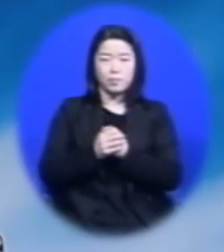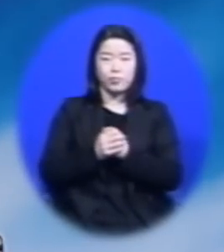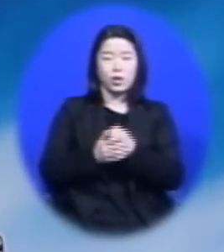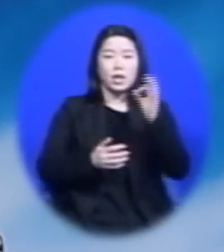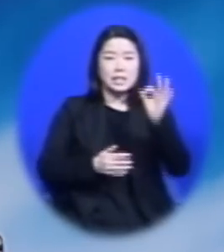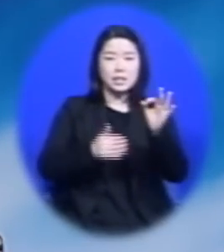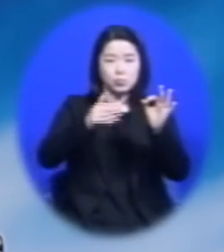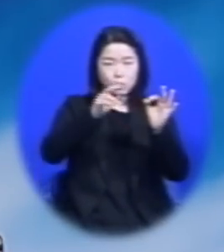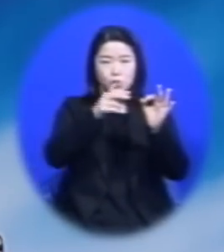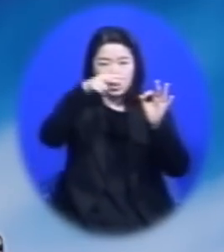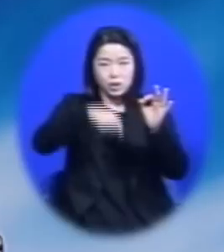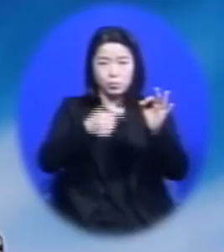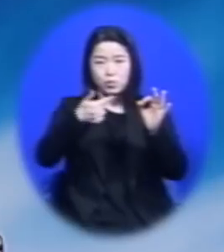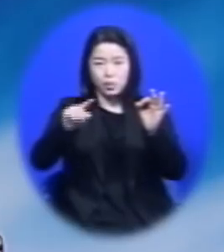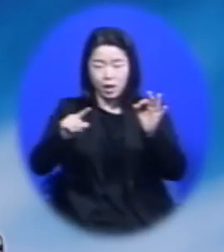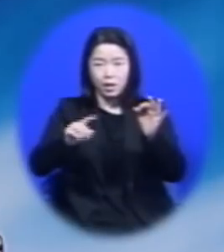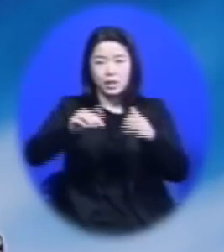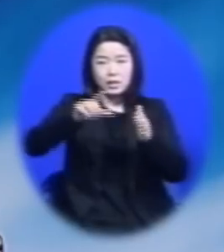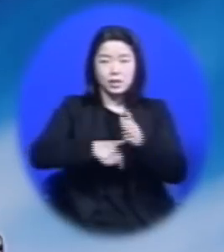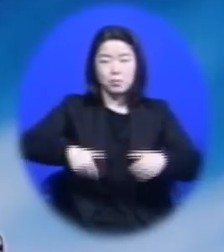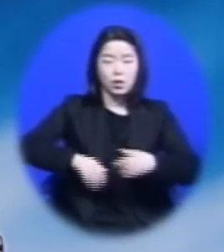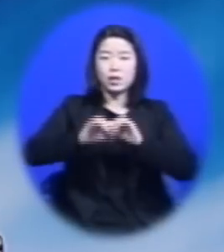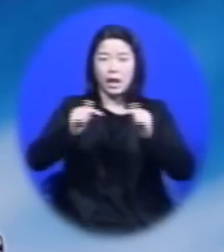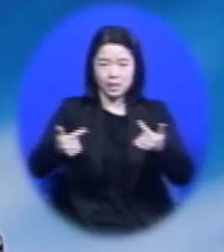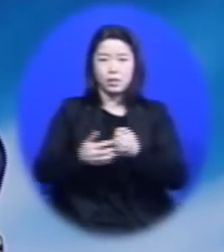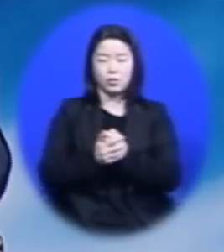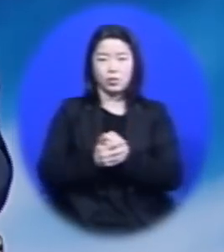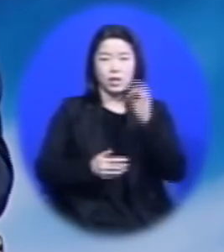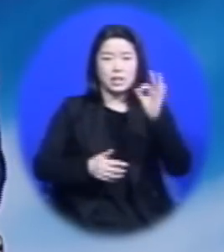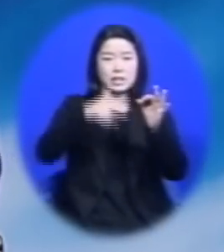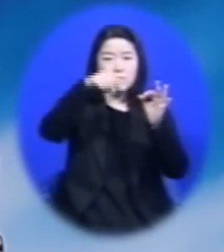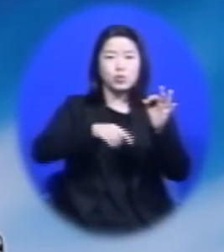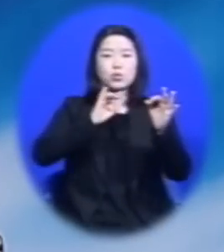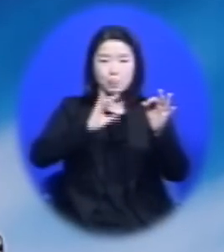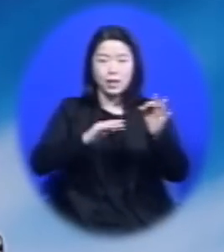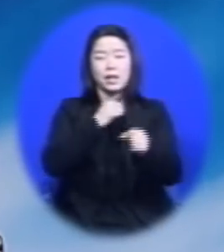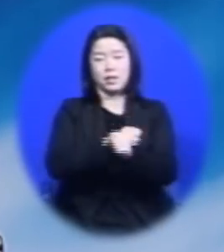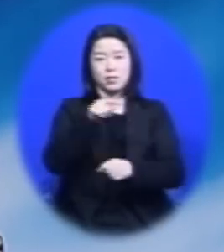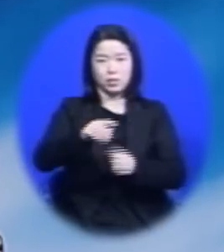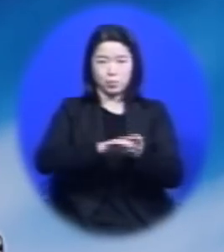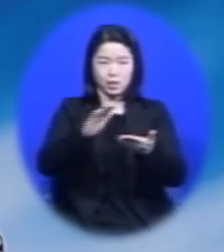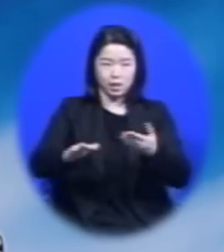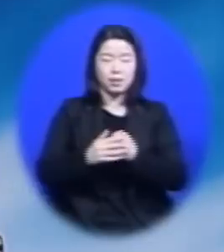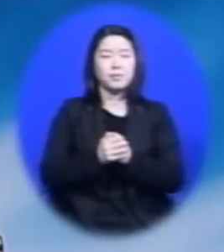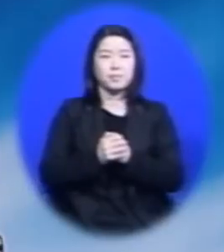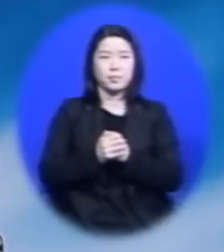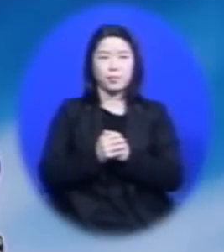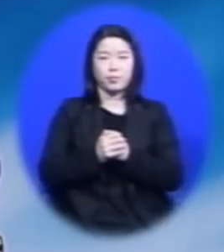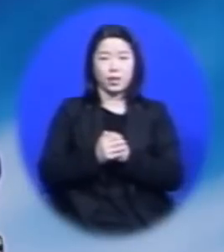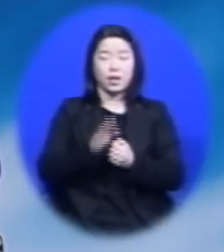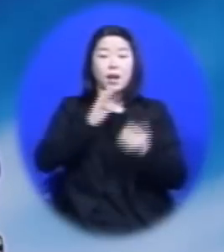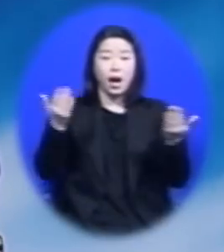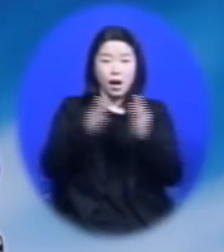10주 나 걸리는게 아니라는 거예요 주만 한 거지